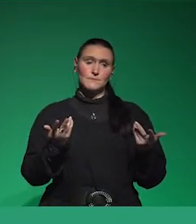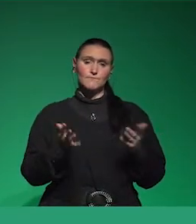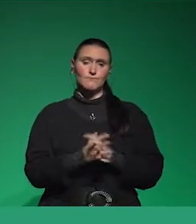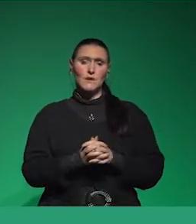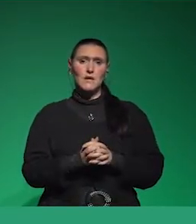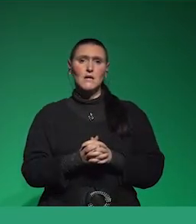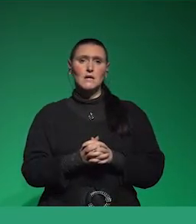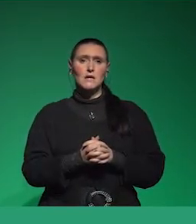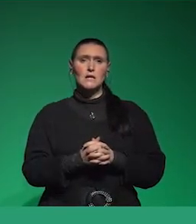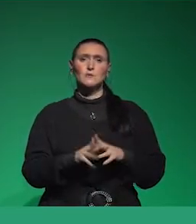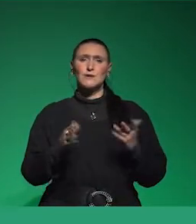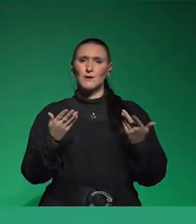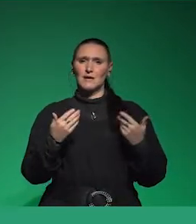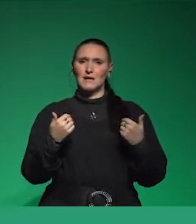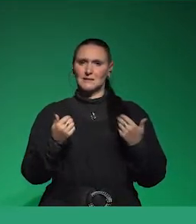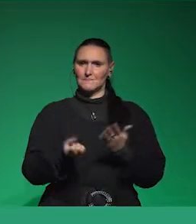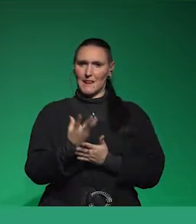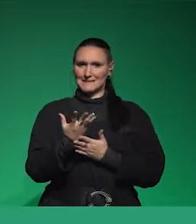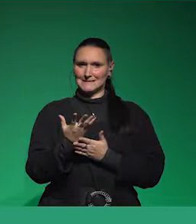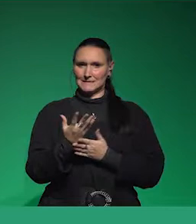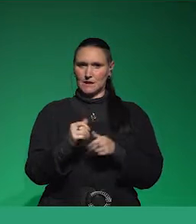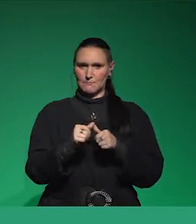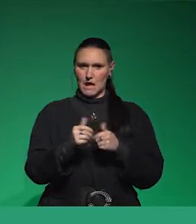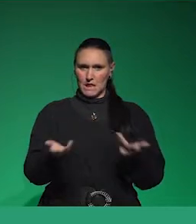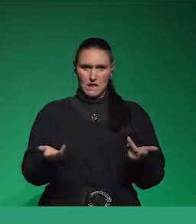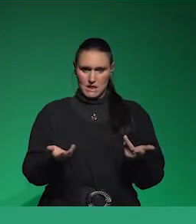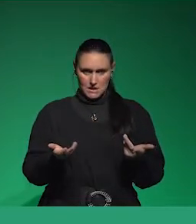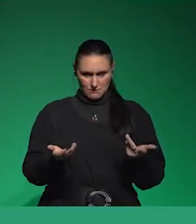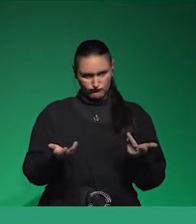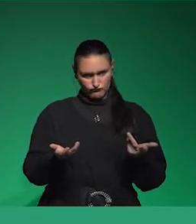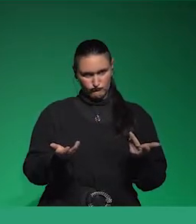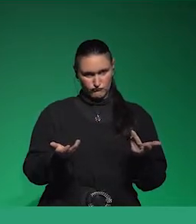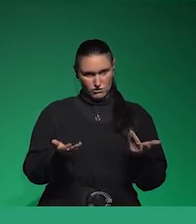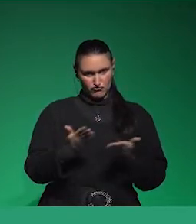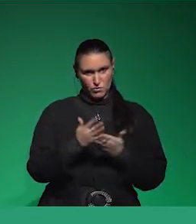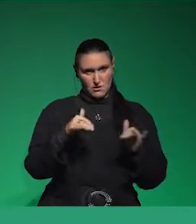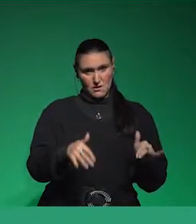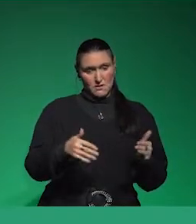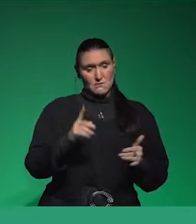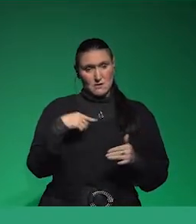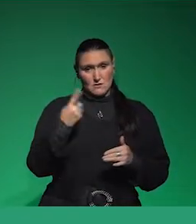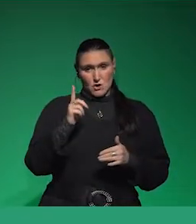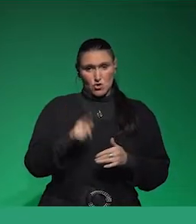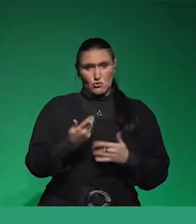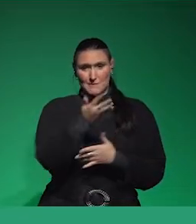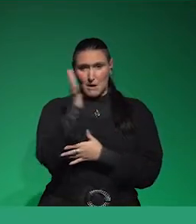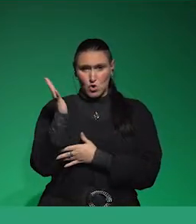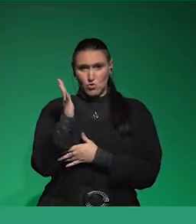einen Mangel an Pflanzen. Denn wir sind ja nicht alleine mit dem Absterben der Bäume. Und jeder will jetzt